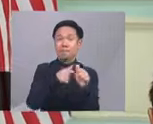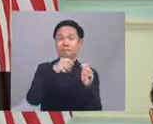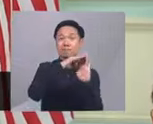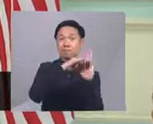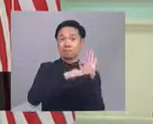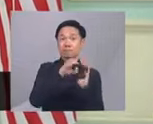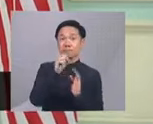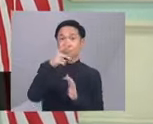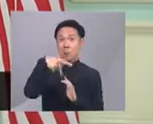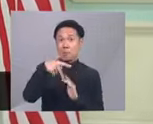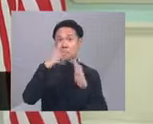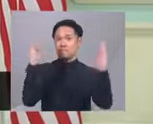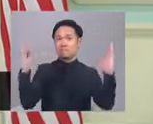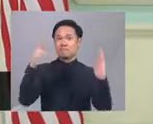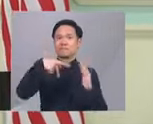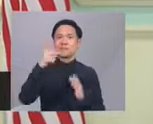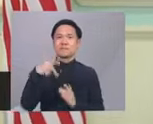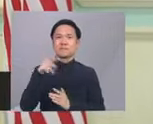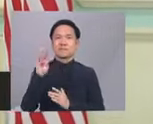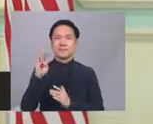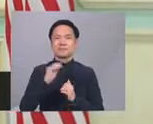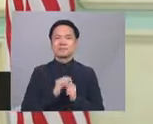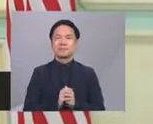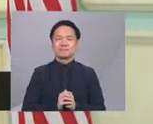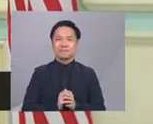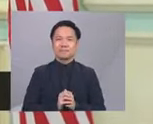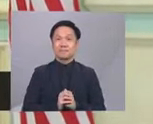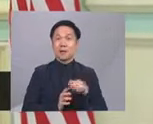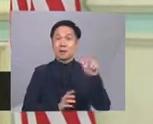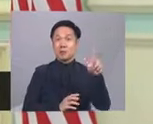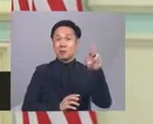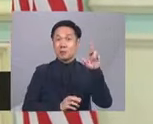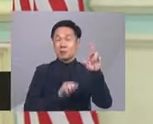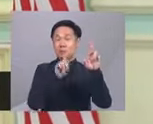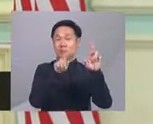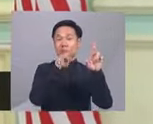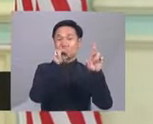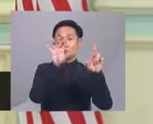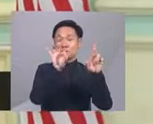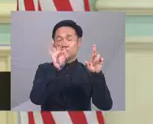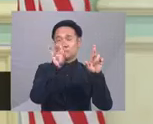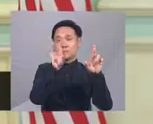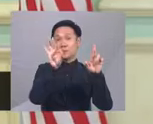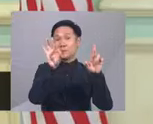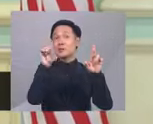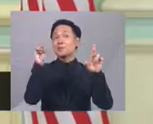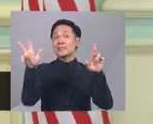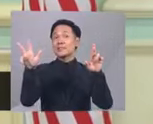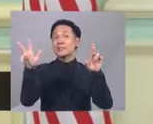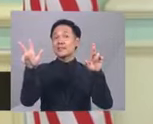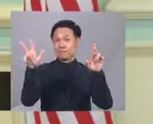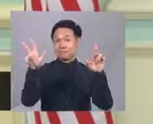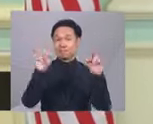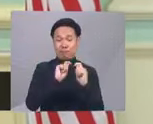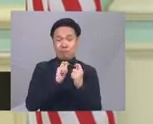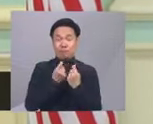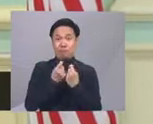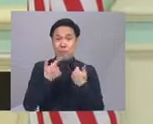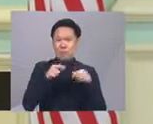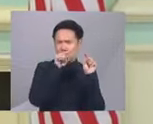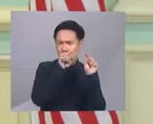di seluruh negara. Sebanyak 3,903 pasukan pematuhan telah membuat